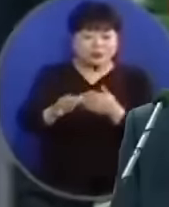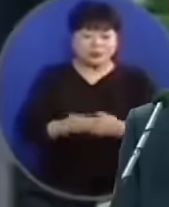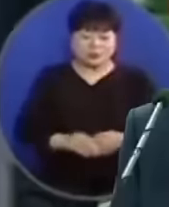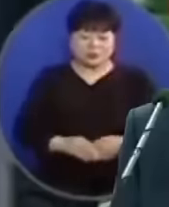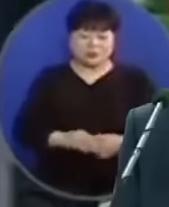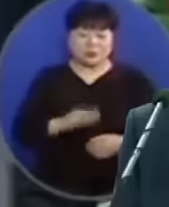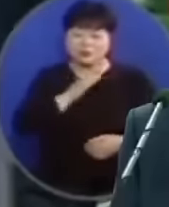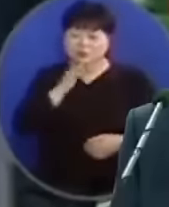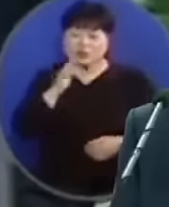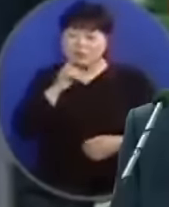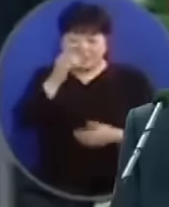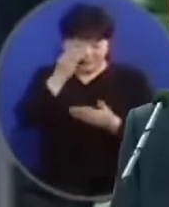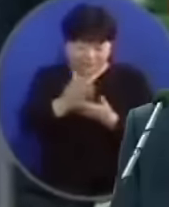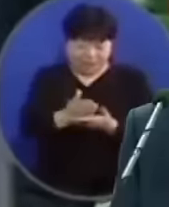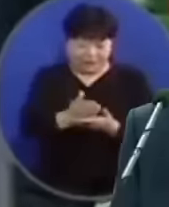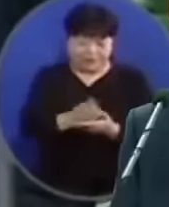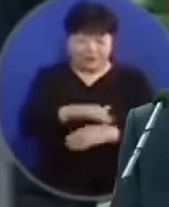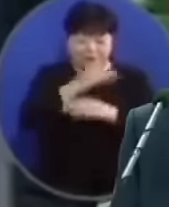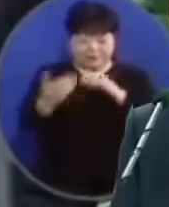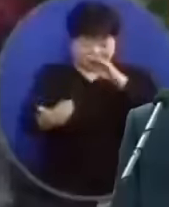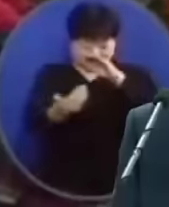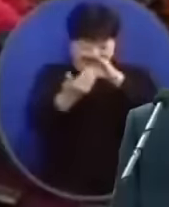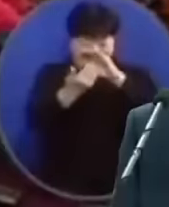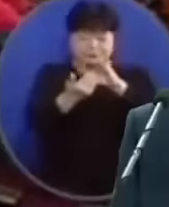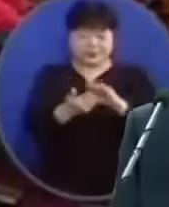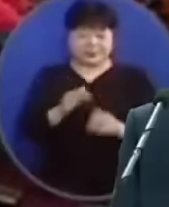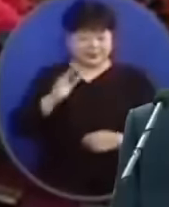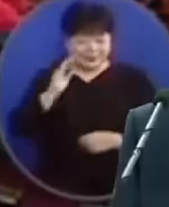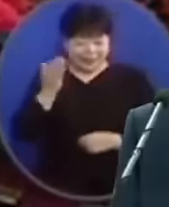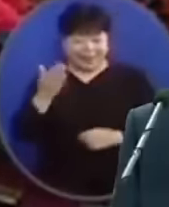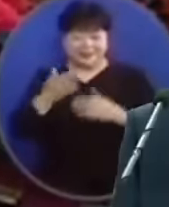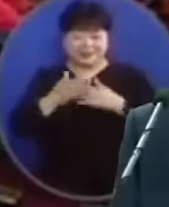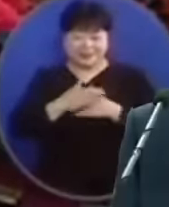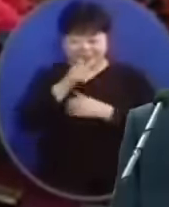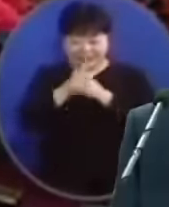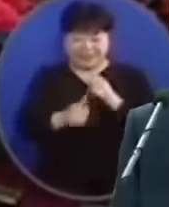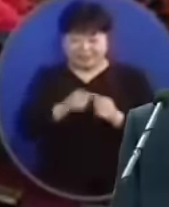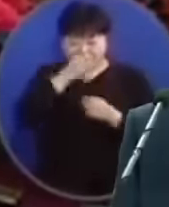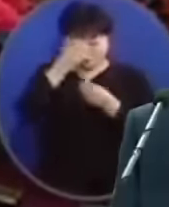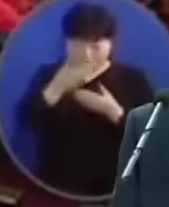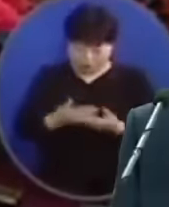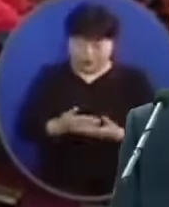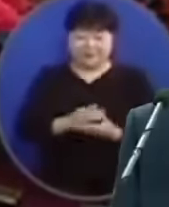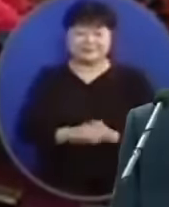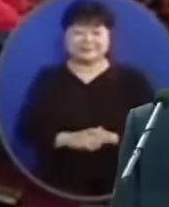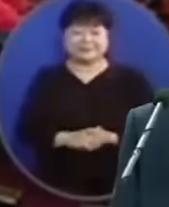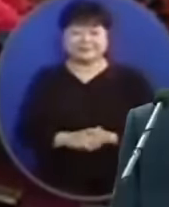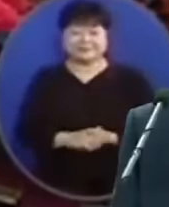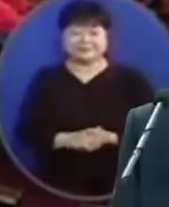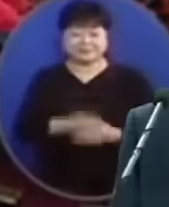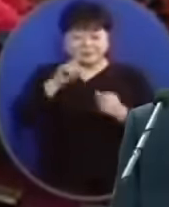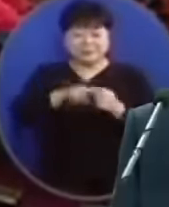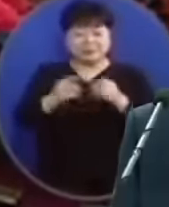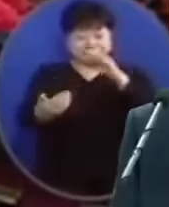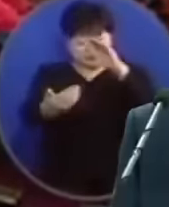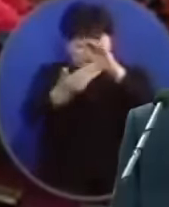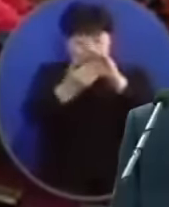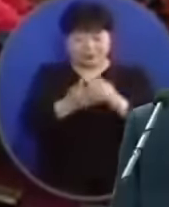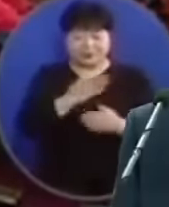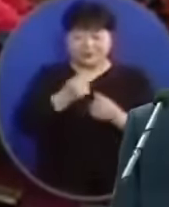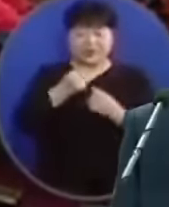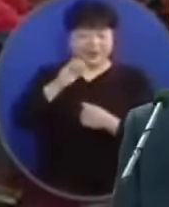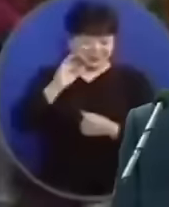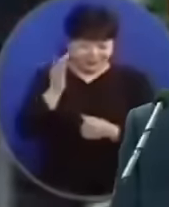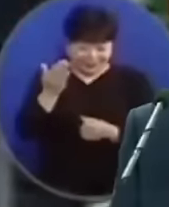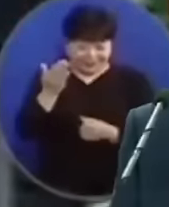난 다음에 부정적인 말을 하지 말고 나가서 모든 것이 이루어졌다, 나는 하나님이 축복해 주셨다. 목표가 이루어졌다. 건강하게